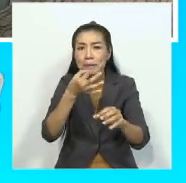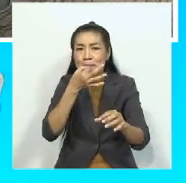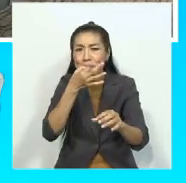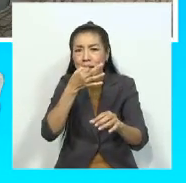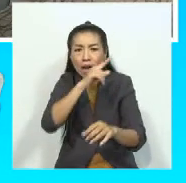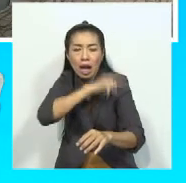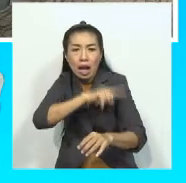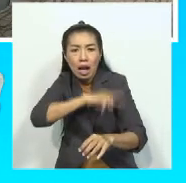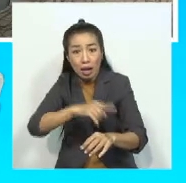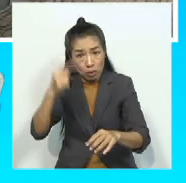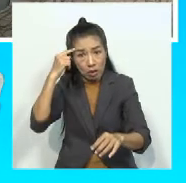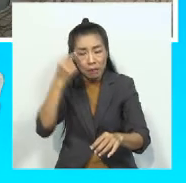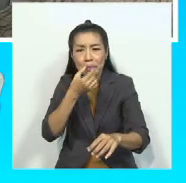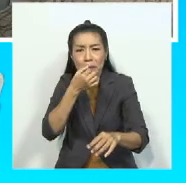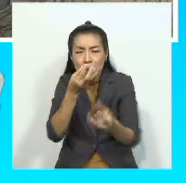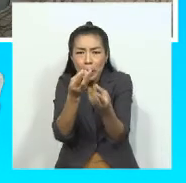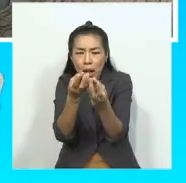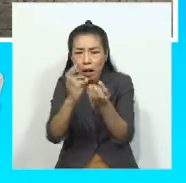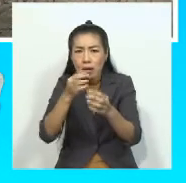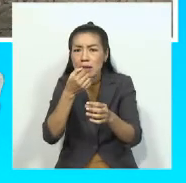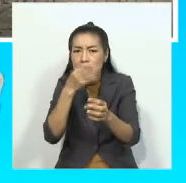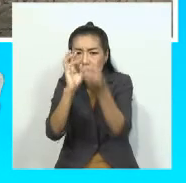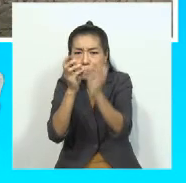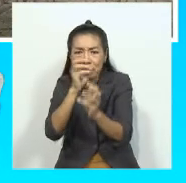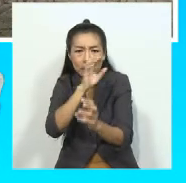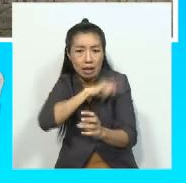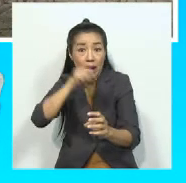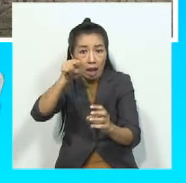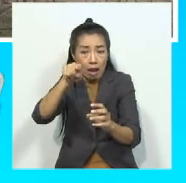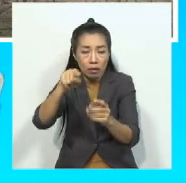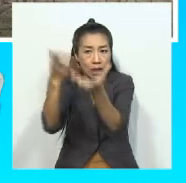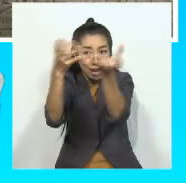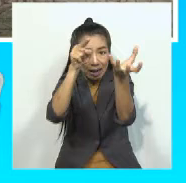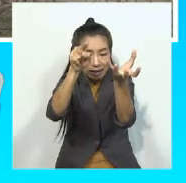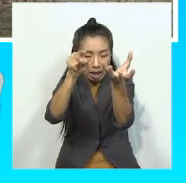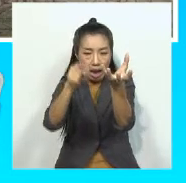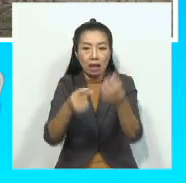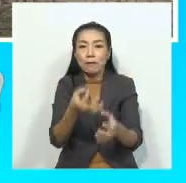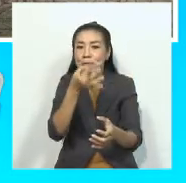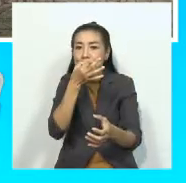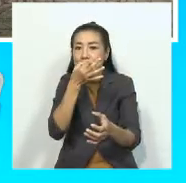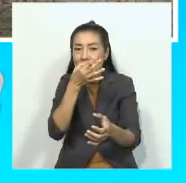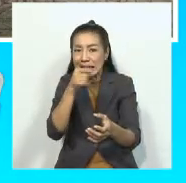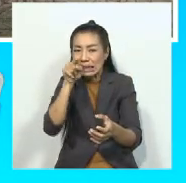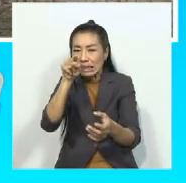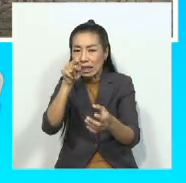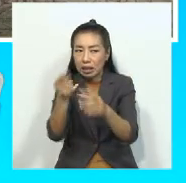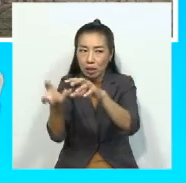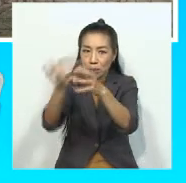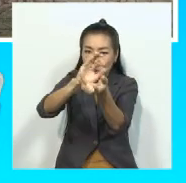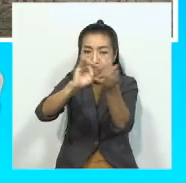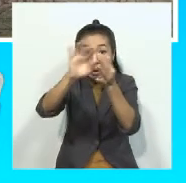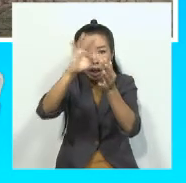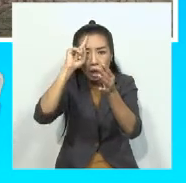ซึ่งมันเป็นการเรียนแบบธรรมชาติโดยปกติแล้วเมฆที่เกิดขึ้นในธรรมชาติเนี่ยแกนเมฆเนี่ยก็จะเป็นในส่วนของเกลือแกงที่เป็นไอ